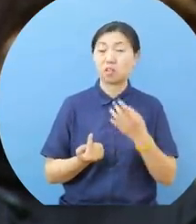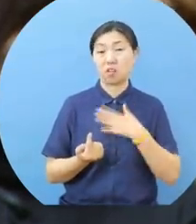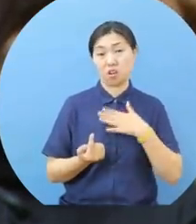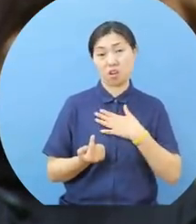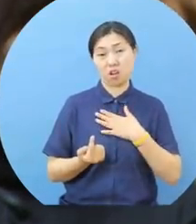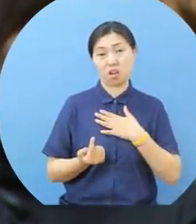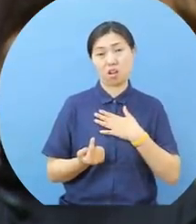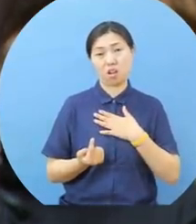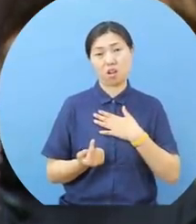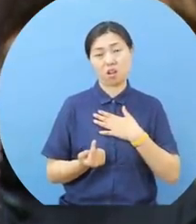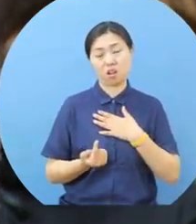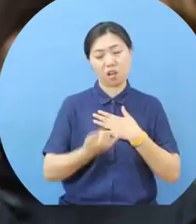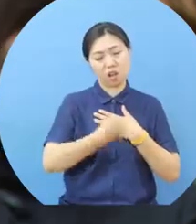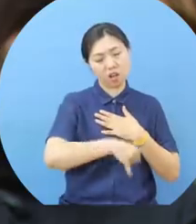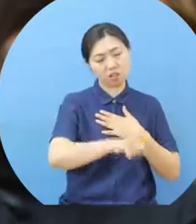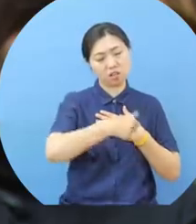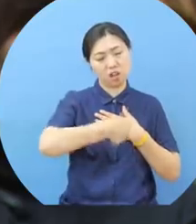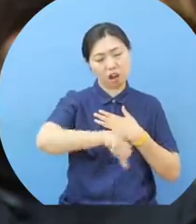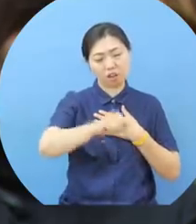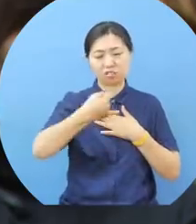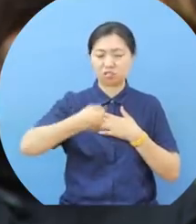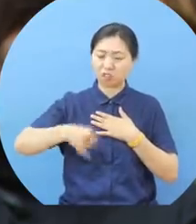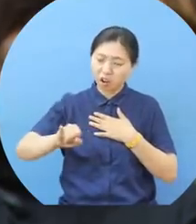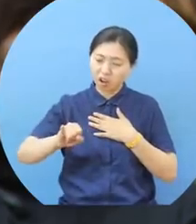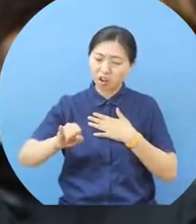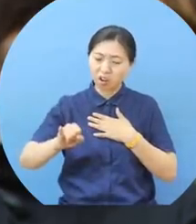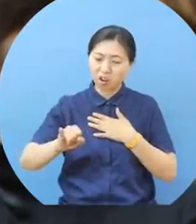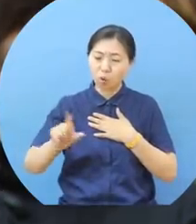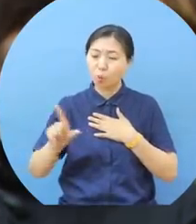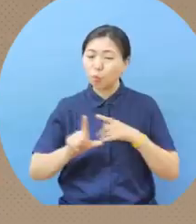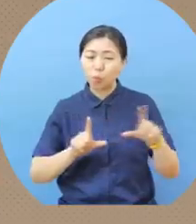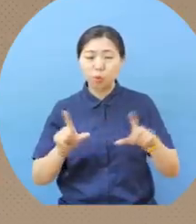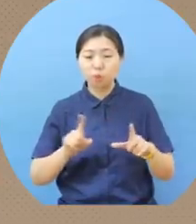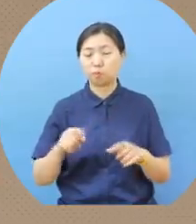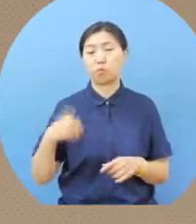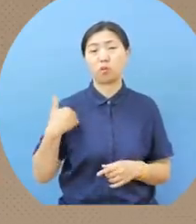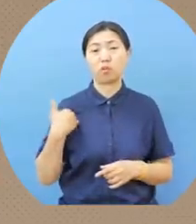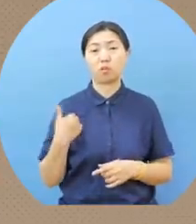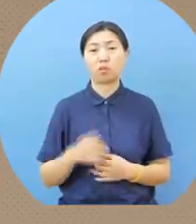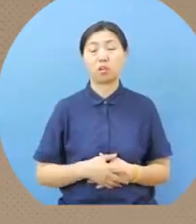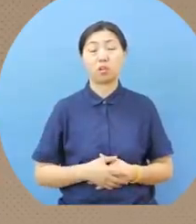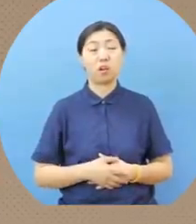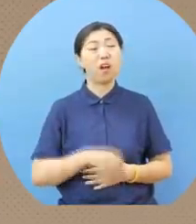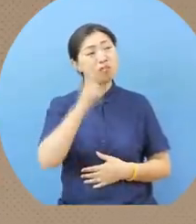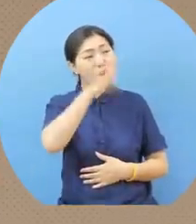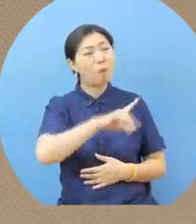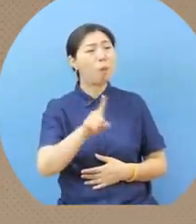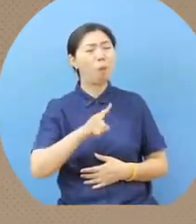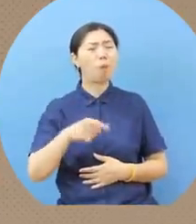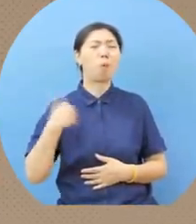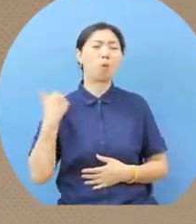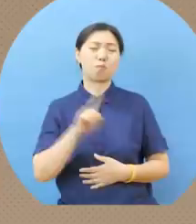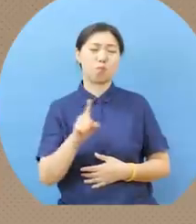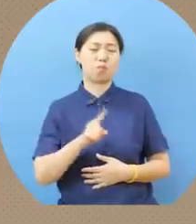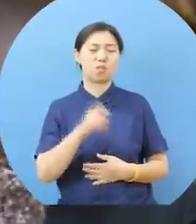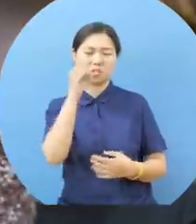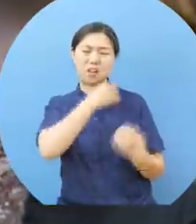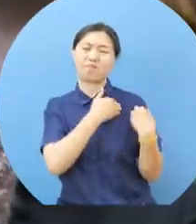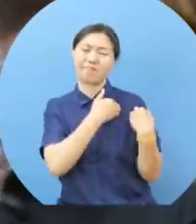제가 아이들을 어떻게 해야 내 찔 잘 모르 됐어요 또 가구는 가 만나 돈 됩니다